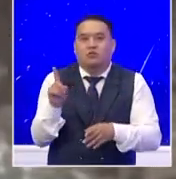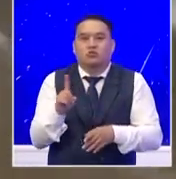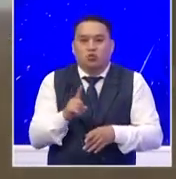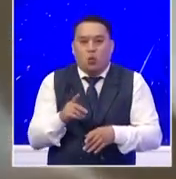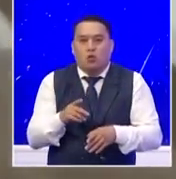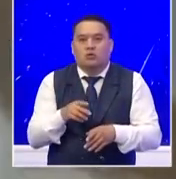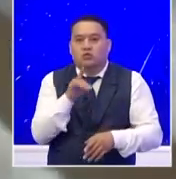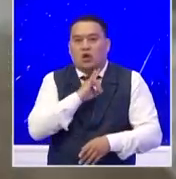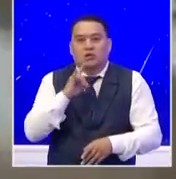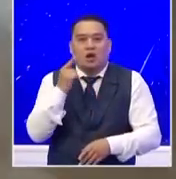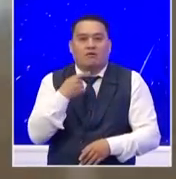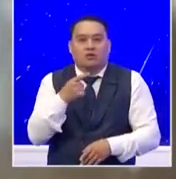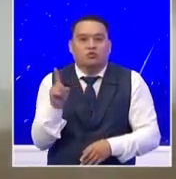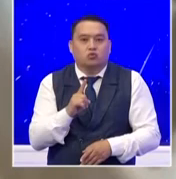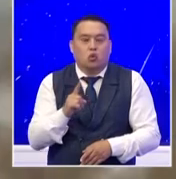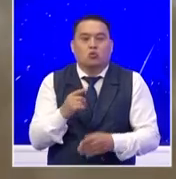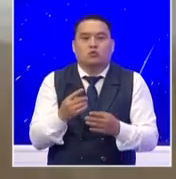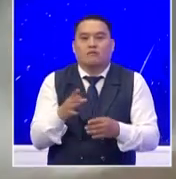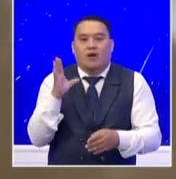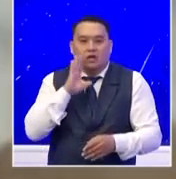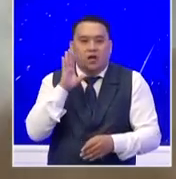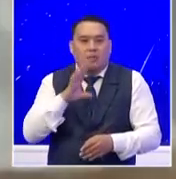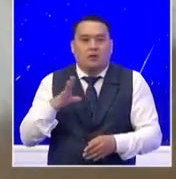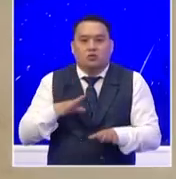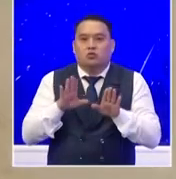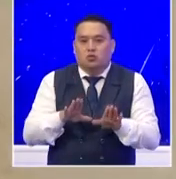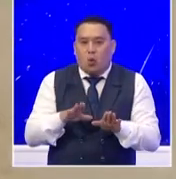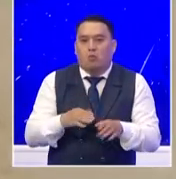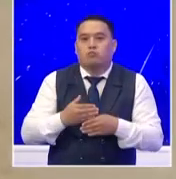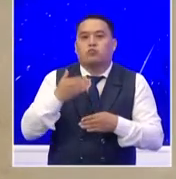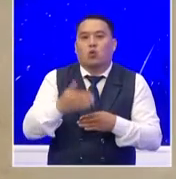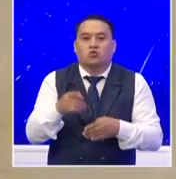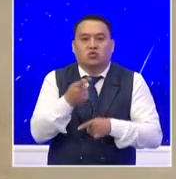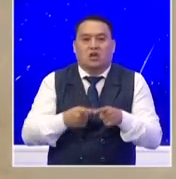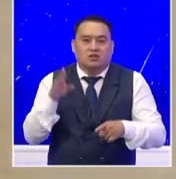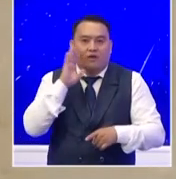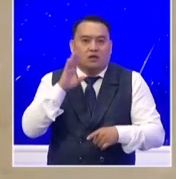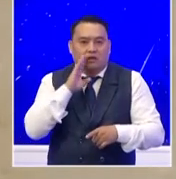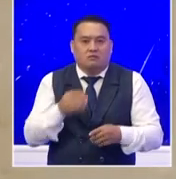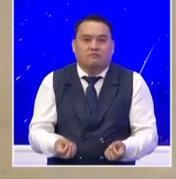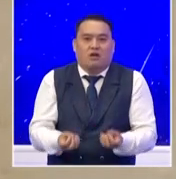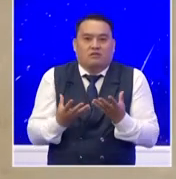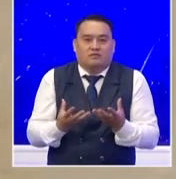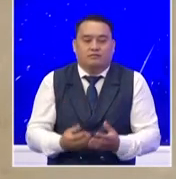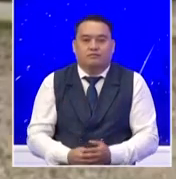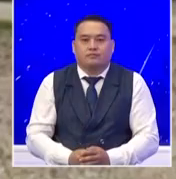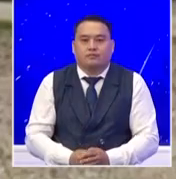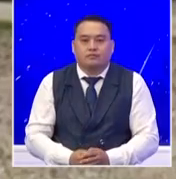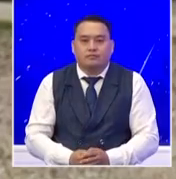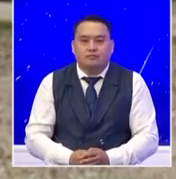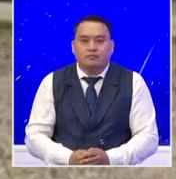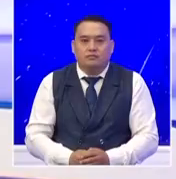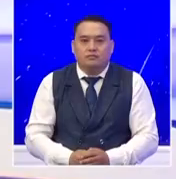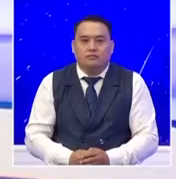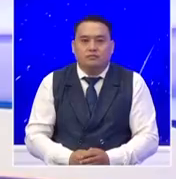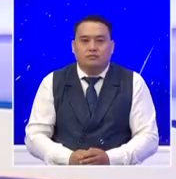Однако сноха женщины говорит, что заборы воды были сделаны только после того, как часть воды из колонки откачали.